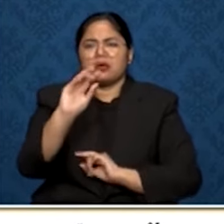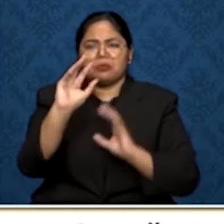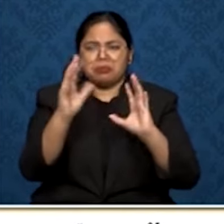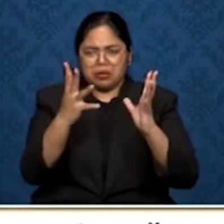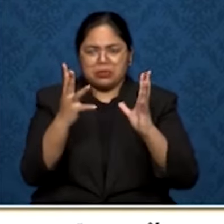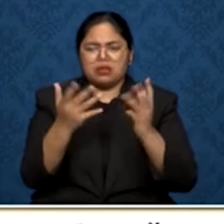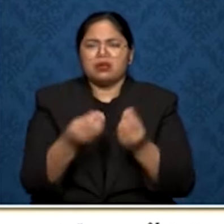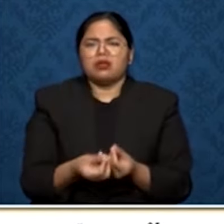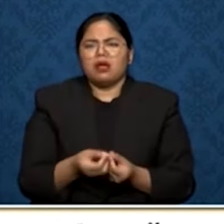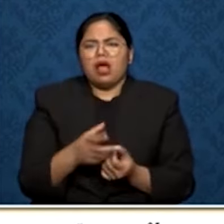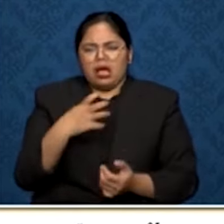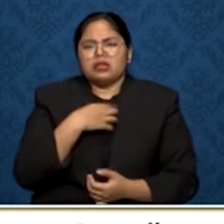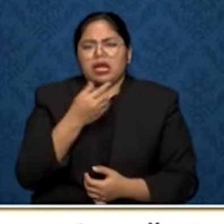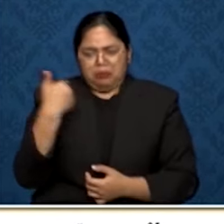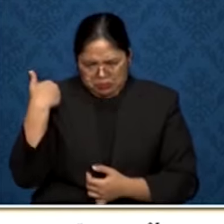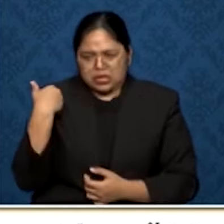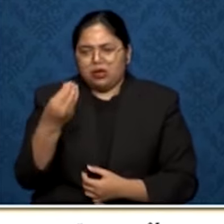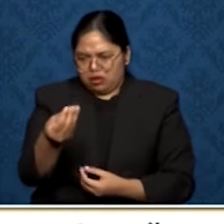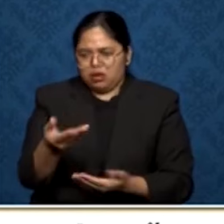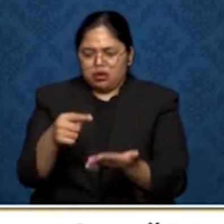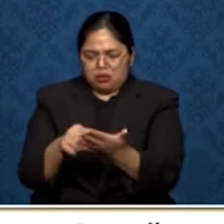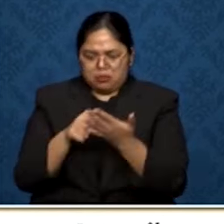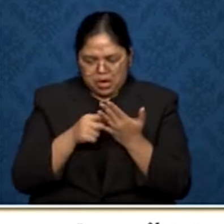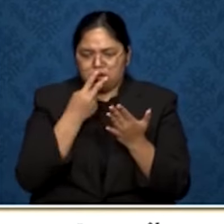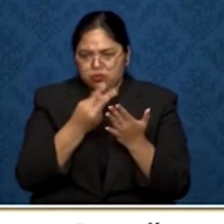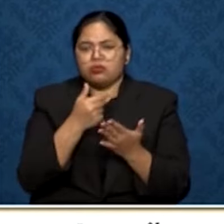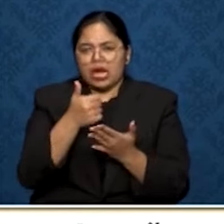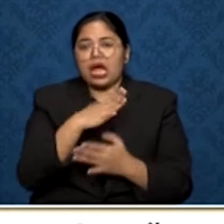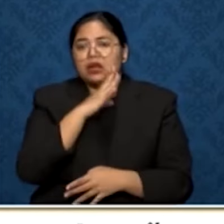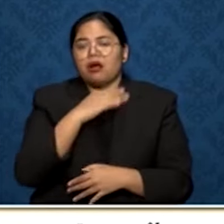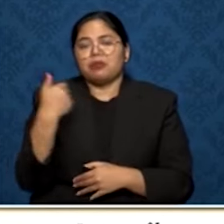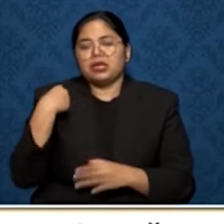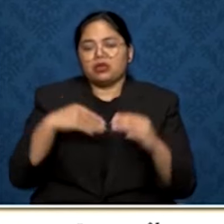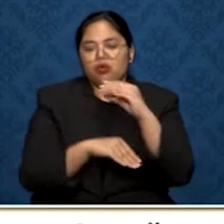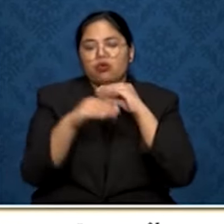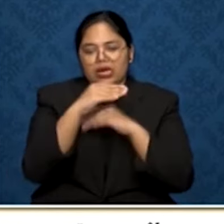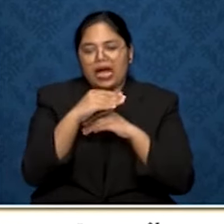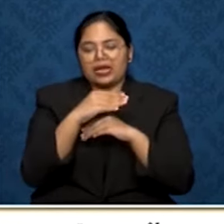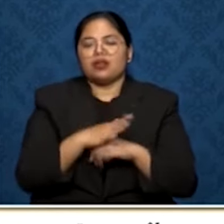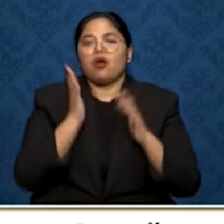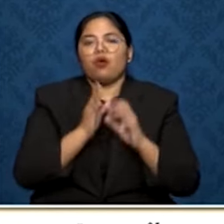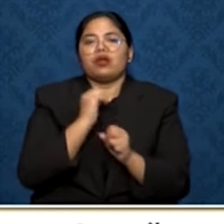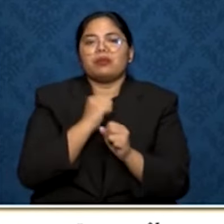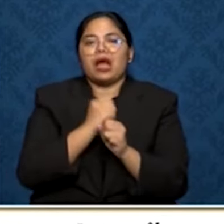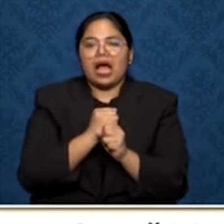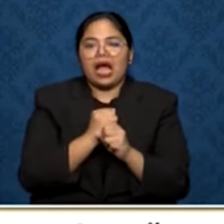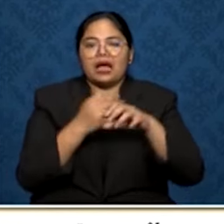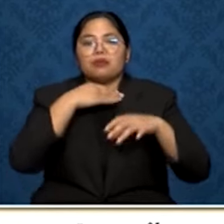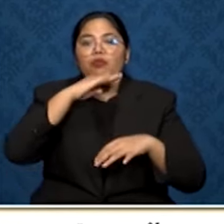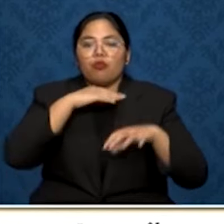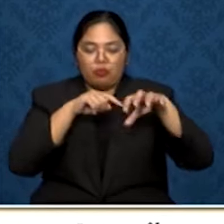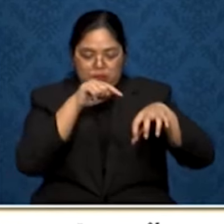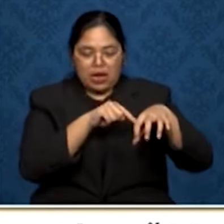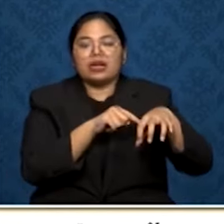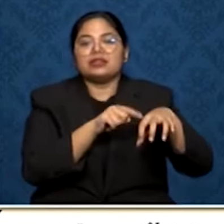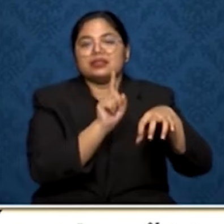ชชมครัเป็นตัวเป็ตนที่สุโครงการ 1 หมู่บ้าน 1 เชฟอาหารไทย 200 ลานบาทครับซึ่งโครงการนี้นะครับ ก